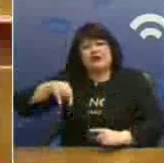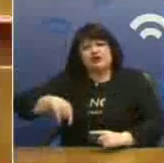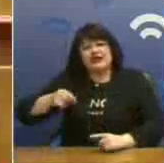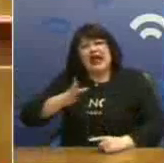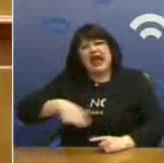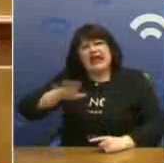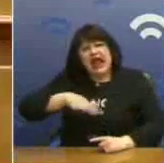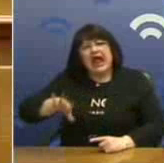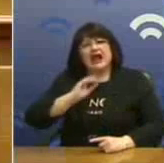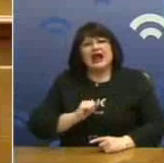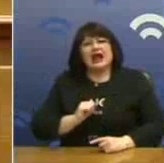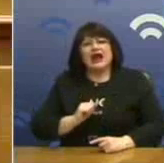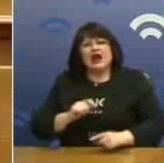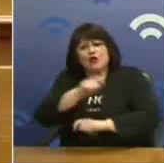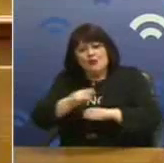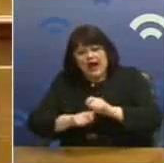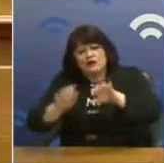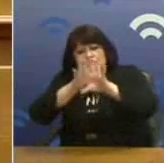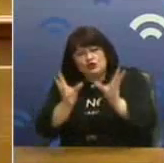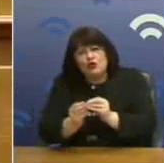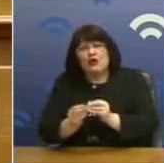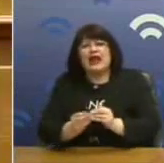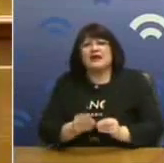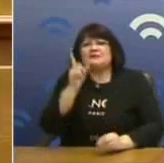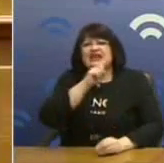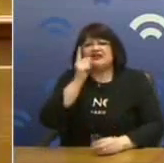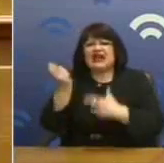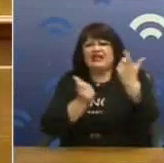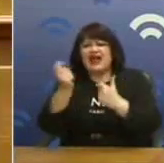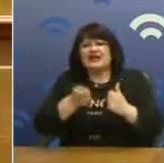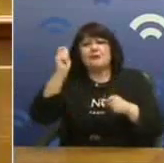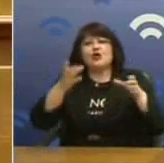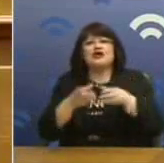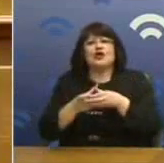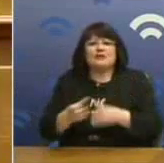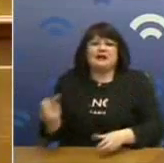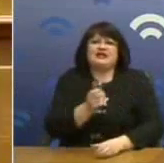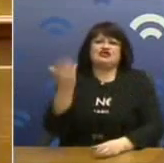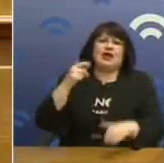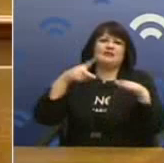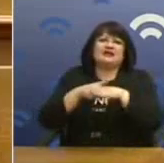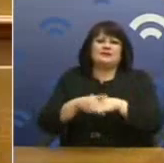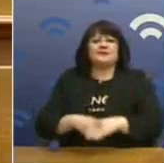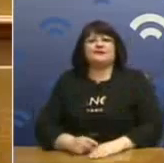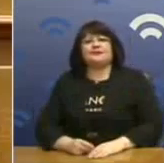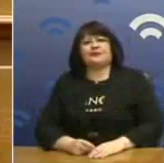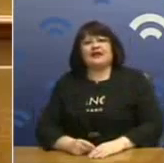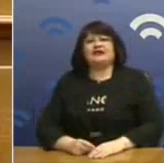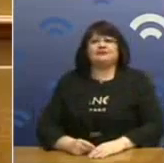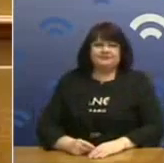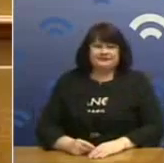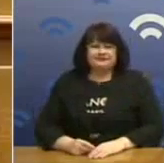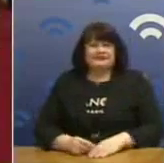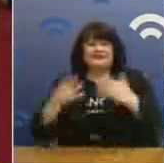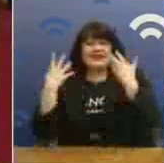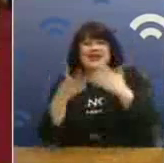κουμπάρους κάνατε σωστά και τα θαλασσοδάνεια που πήρατε δανεικά και αγύριστα από τις τράπεζες 220 εκατομμύρια ο καθένας σας τα